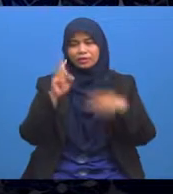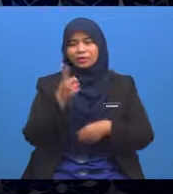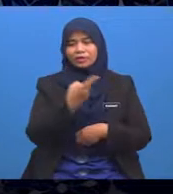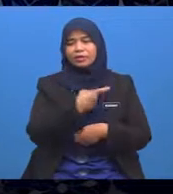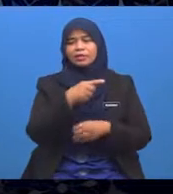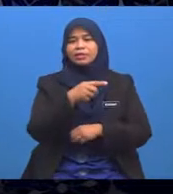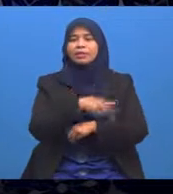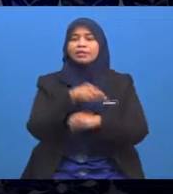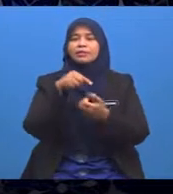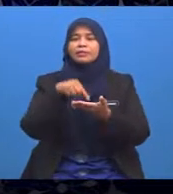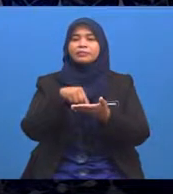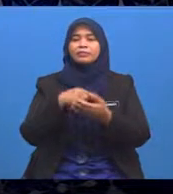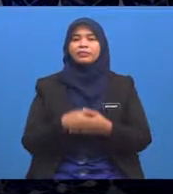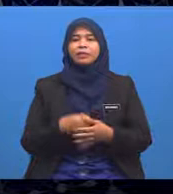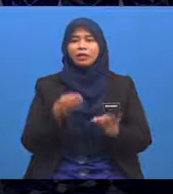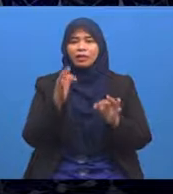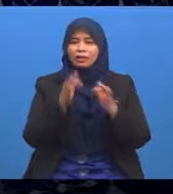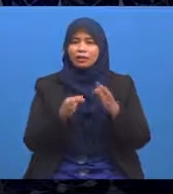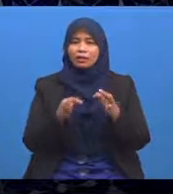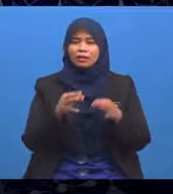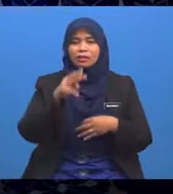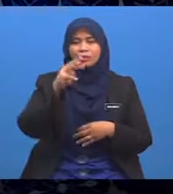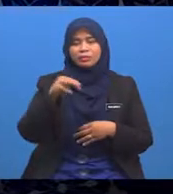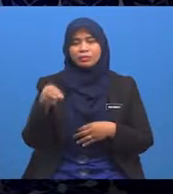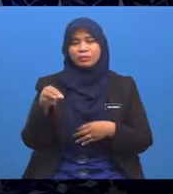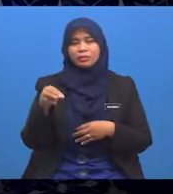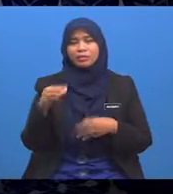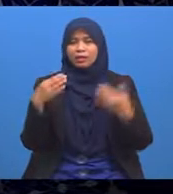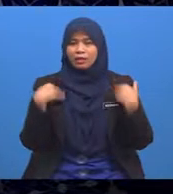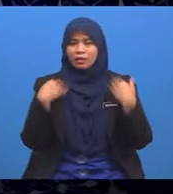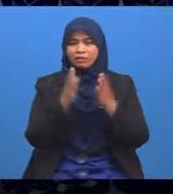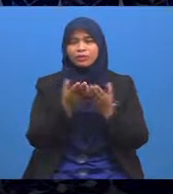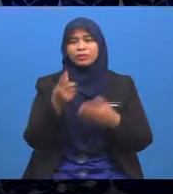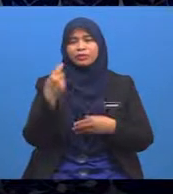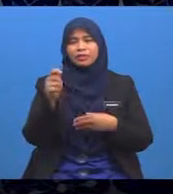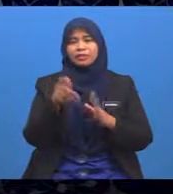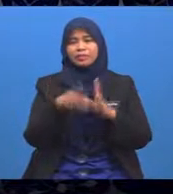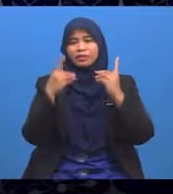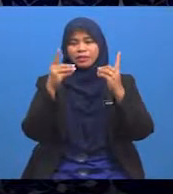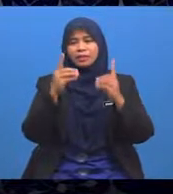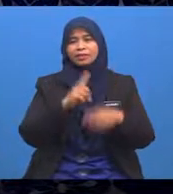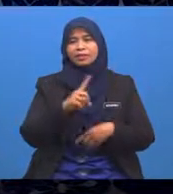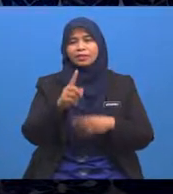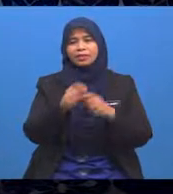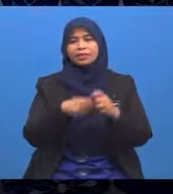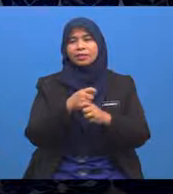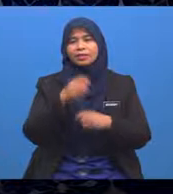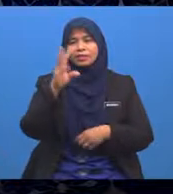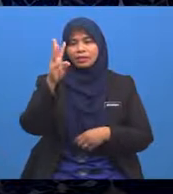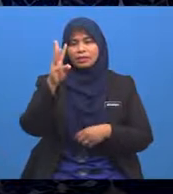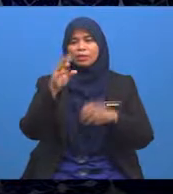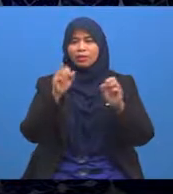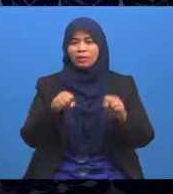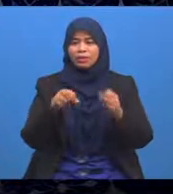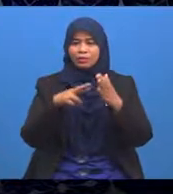hari ini. Sekiranya murid-murid mempunyai buku teks Pendidikan Islam Tahun 6, bolehlah